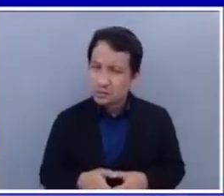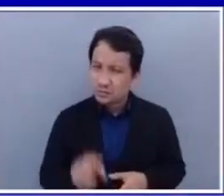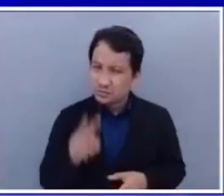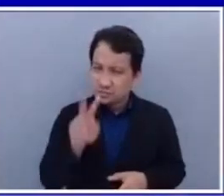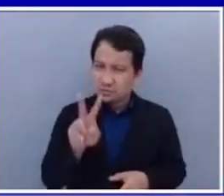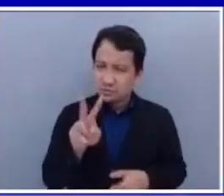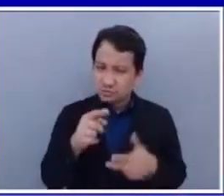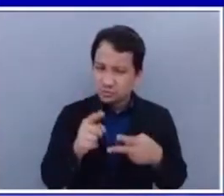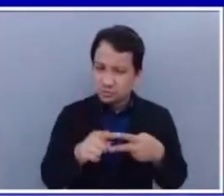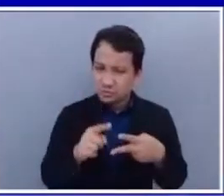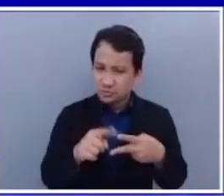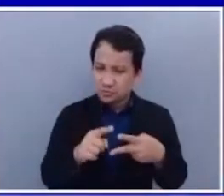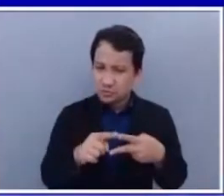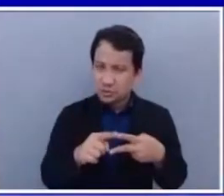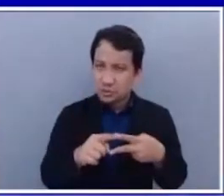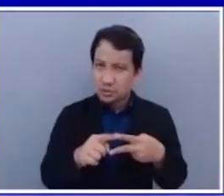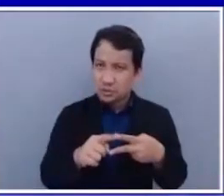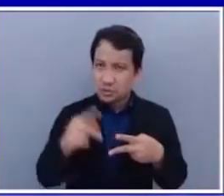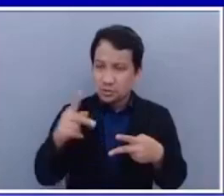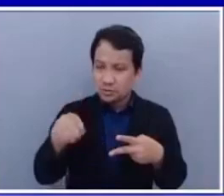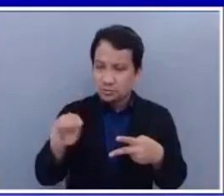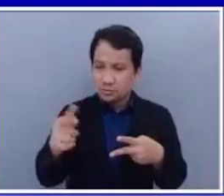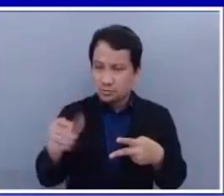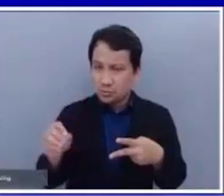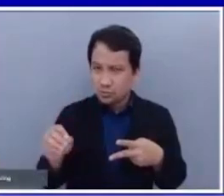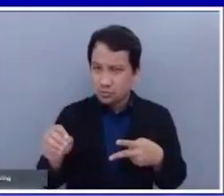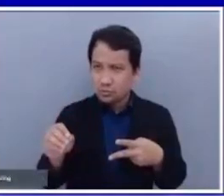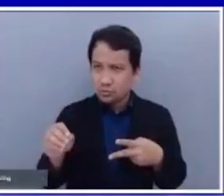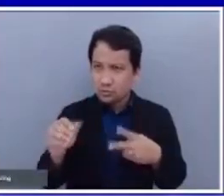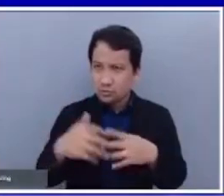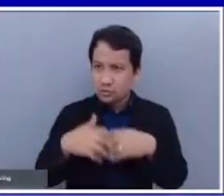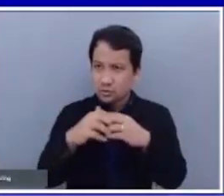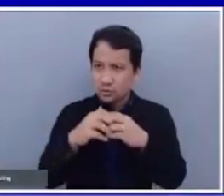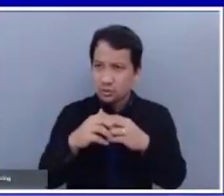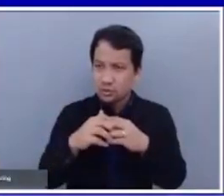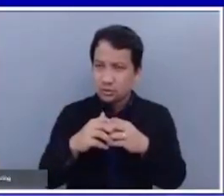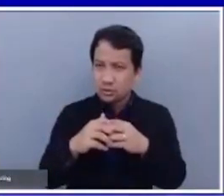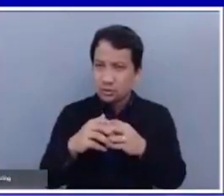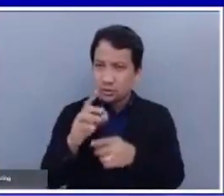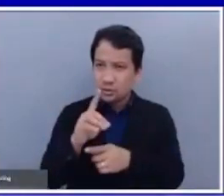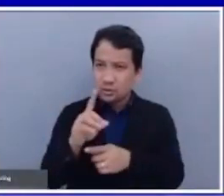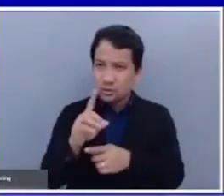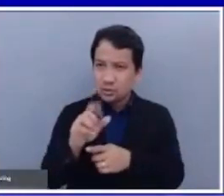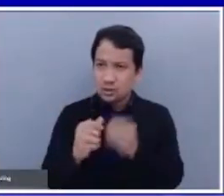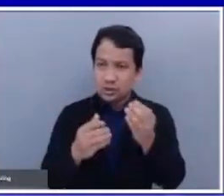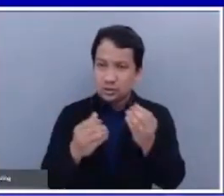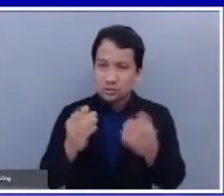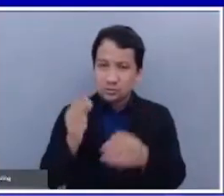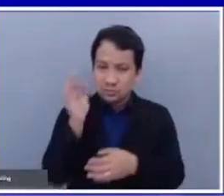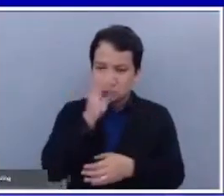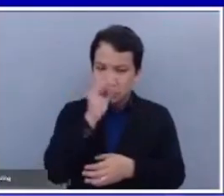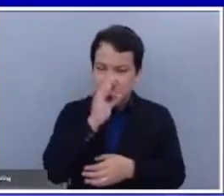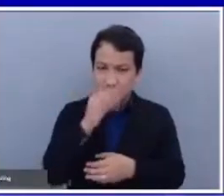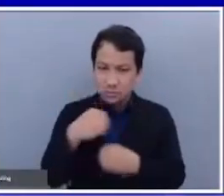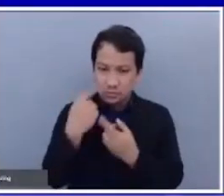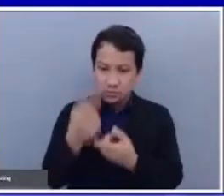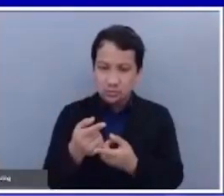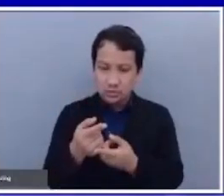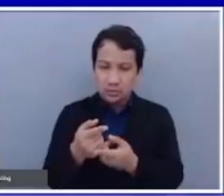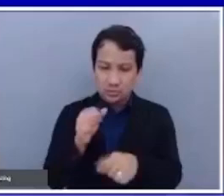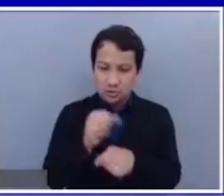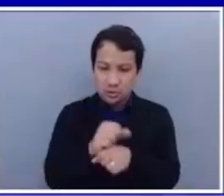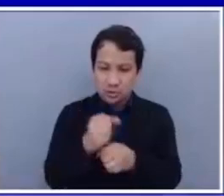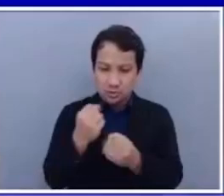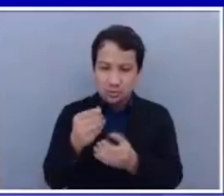POGOs captured in the survey? Would you have data on how many Filipinos are employed by POGOs or how many have